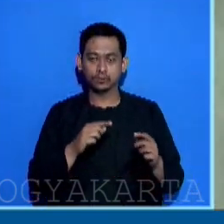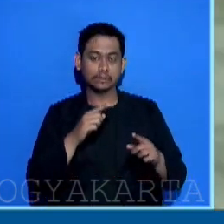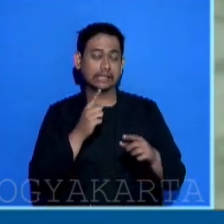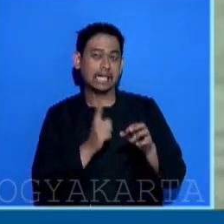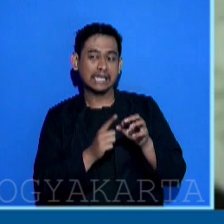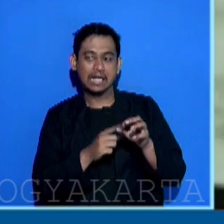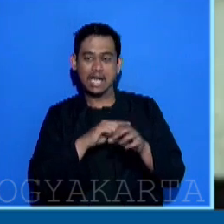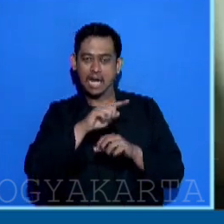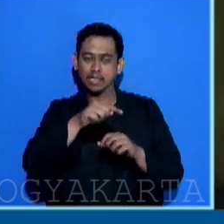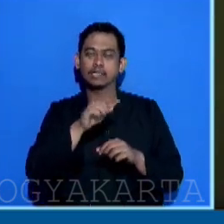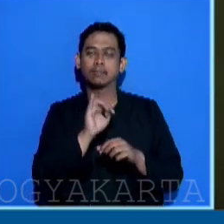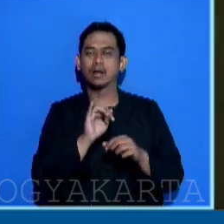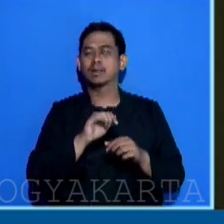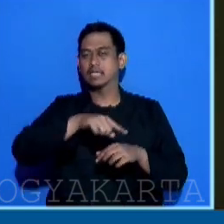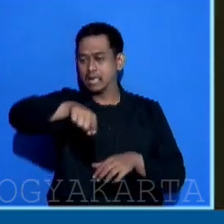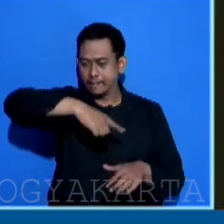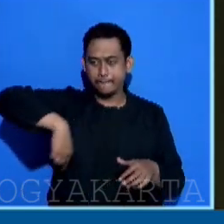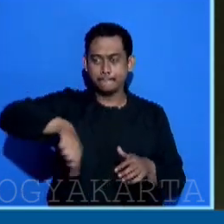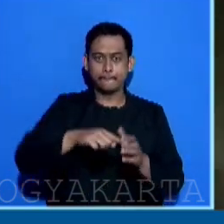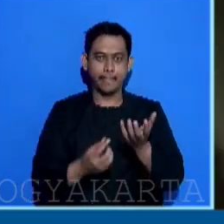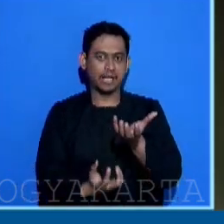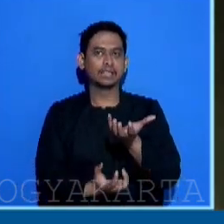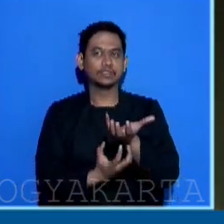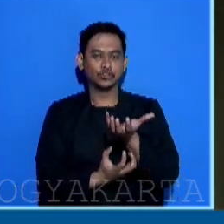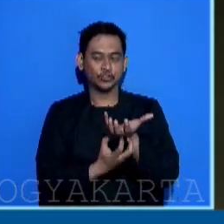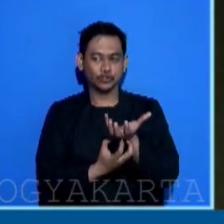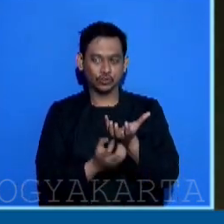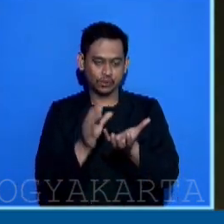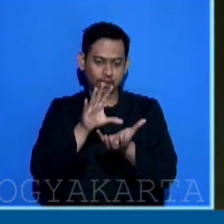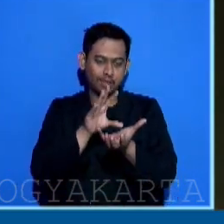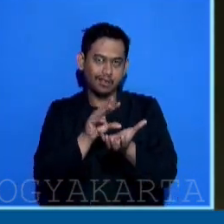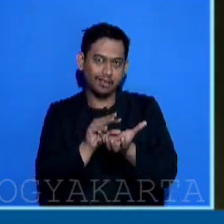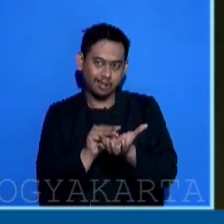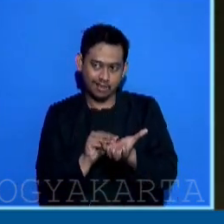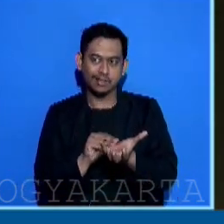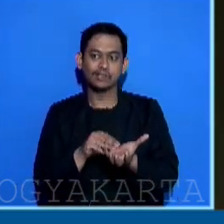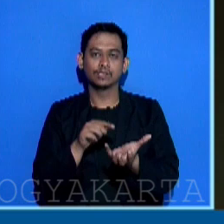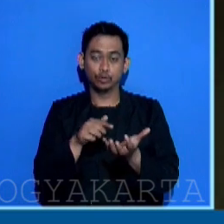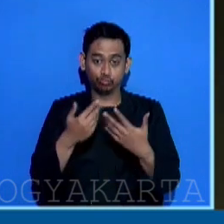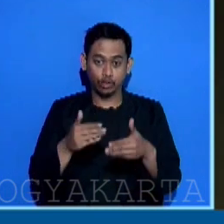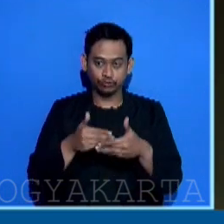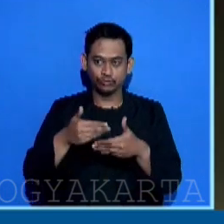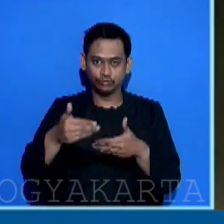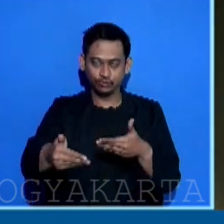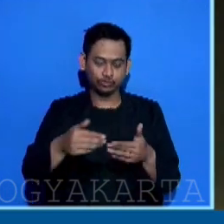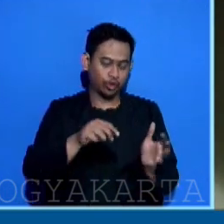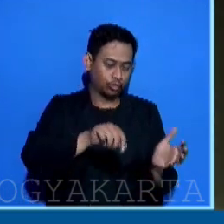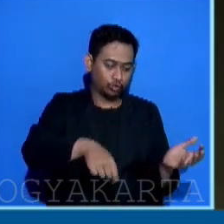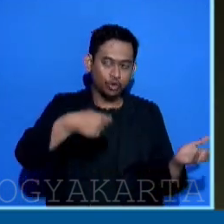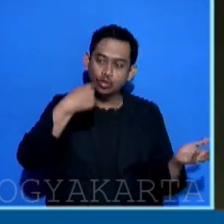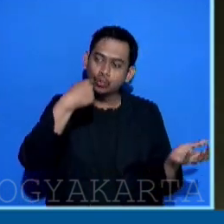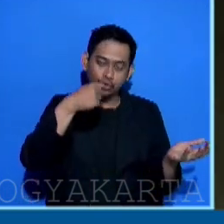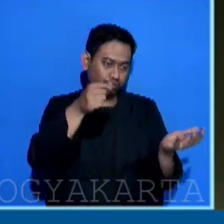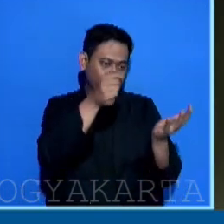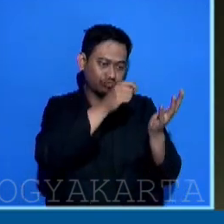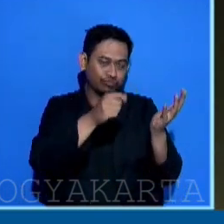WWI malam inkang dipun angkan arajiting Min piranangar